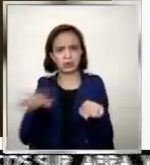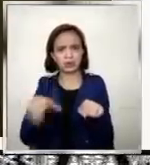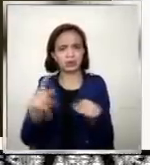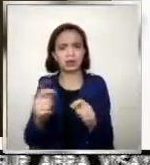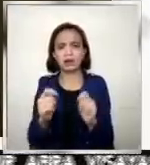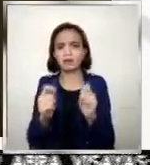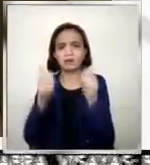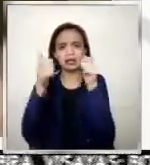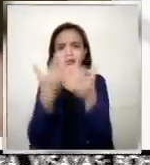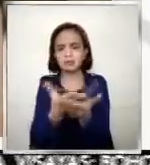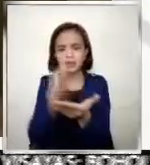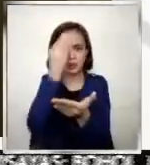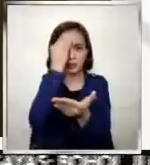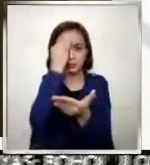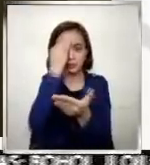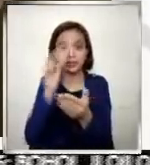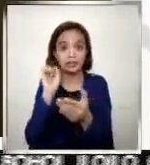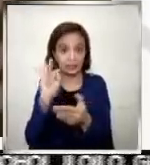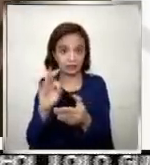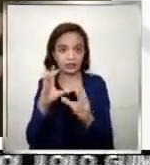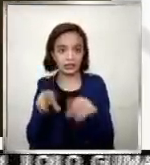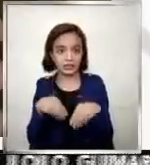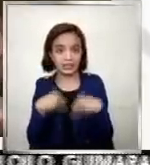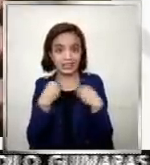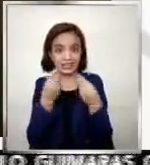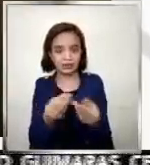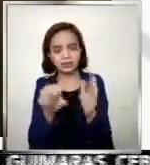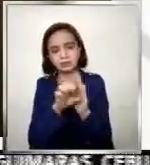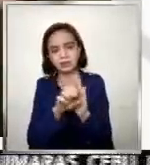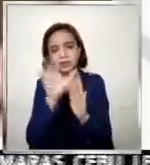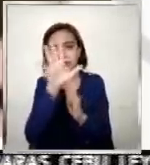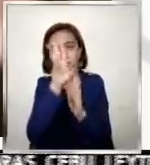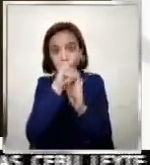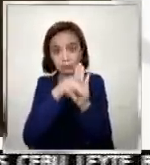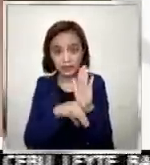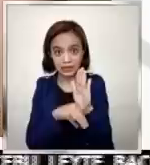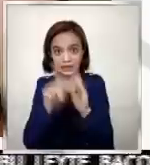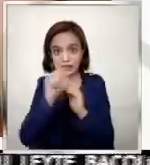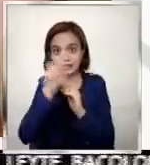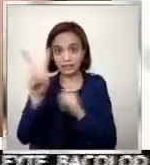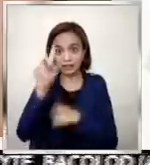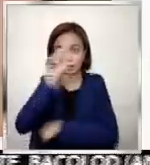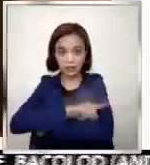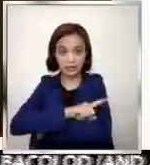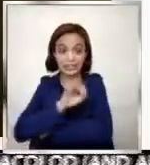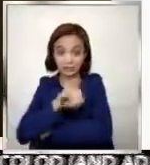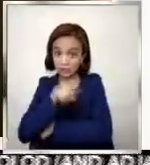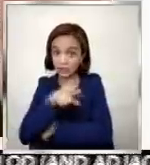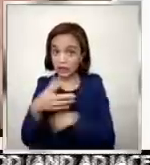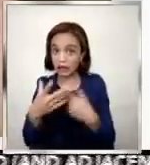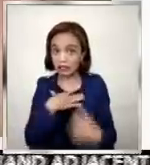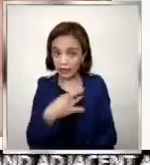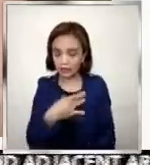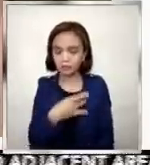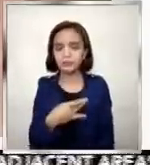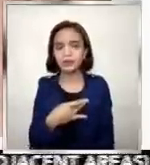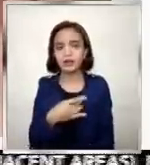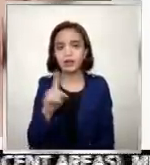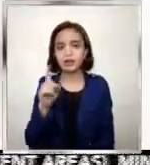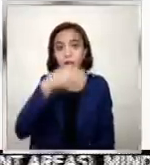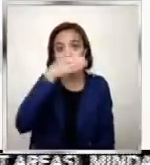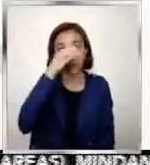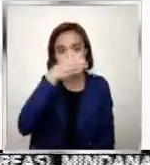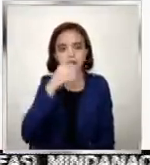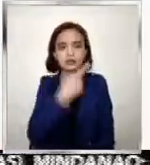we give her yung 5 minutes of TV a day, if she wants, usually yung cartoon ay Spanish or